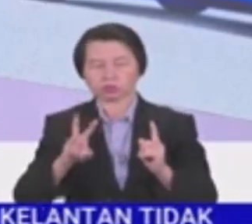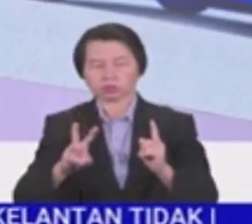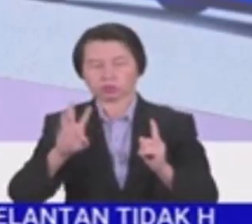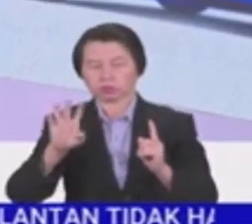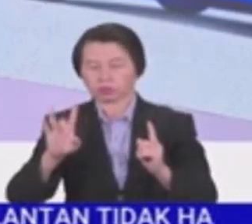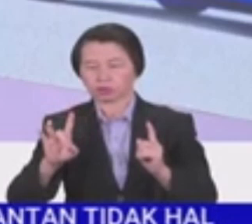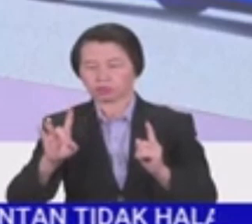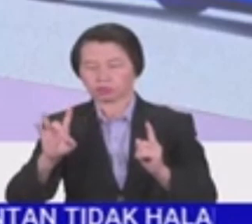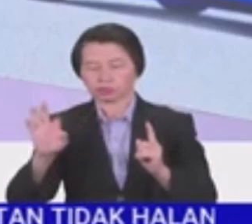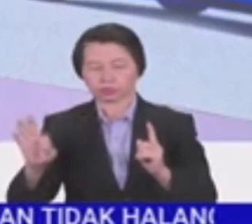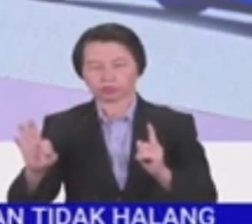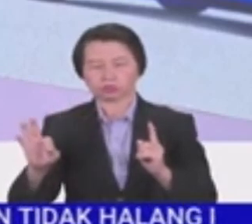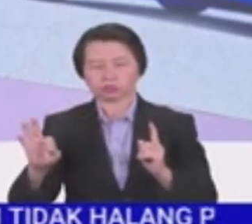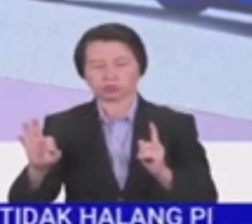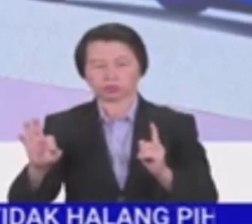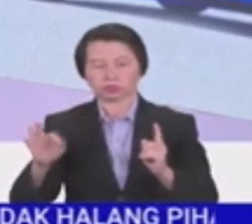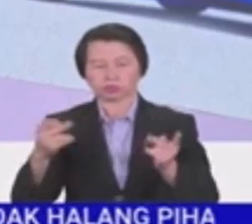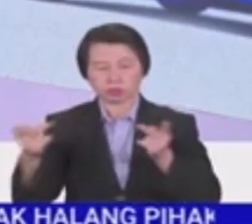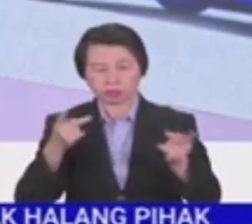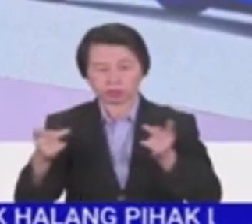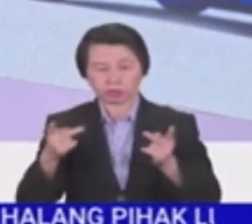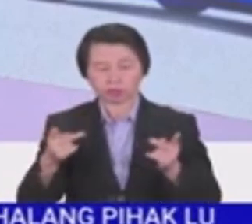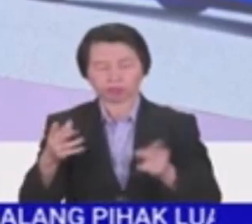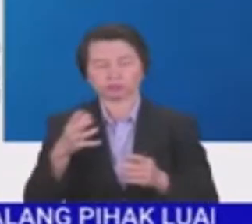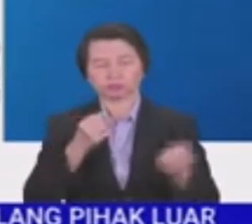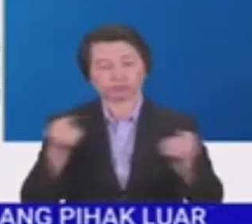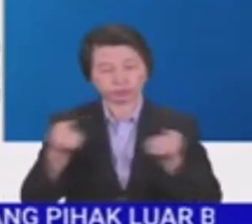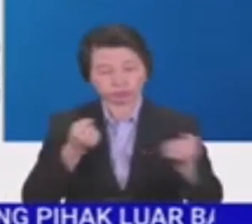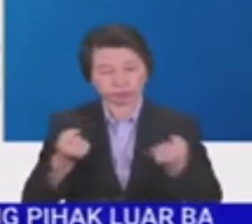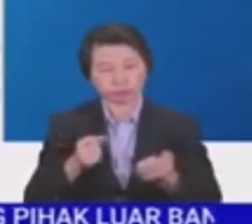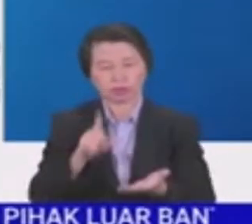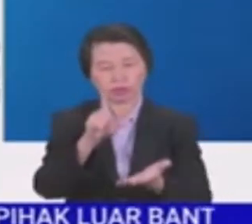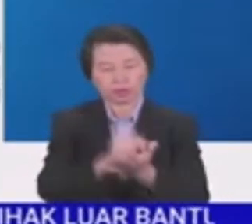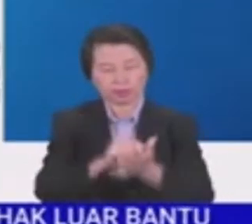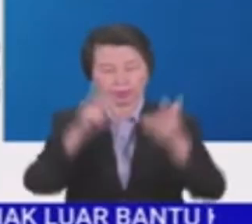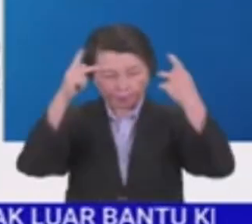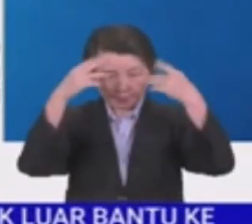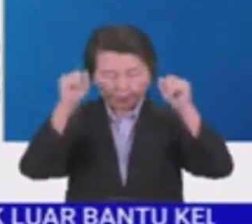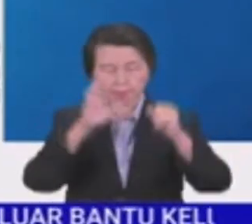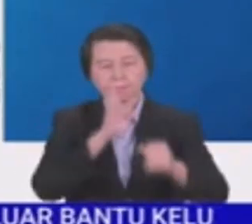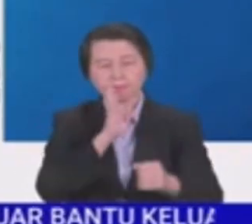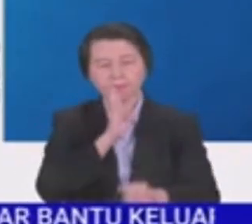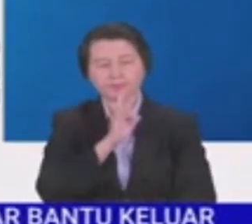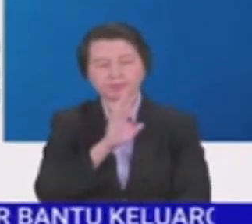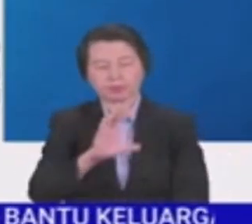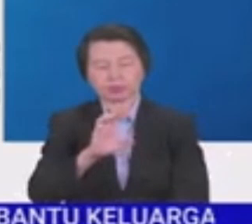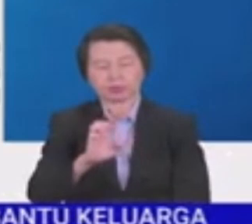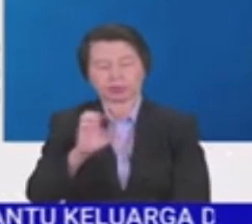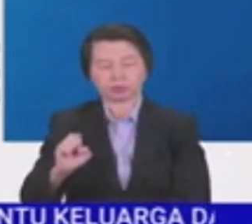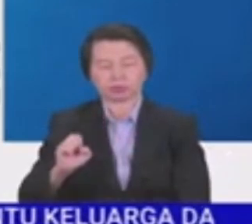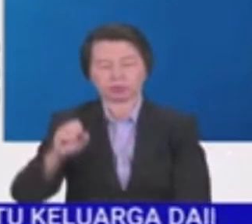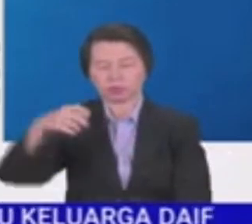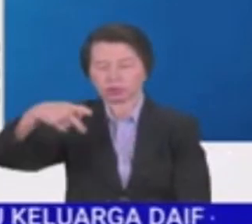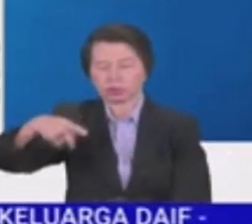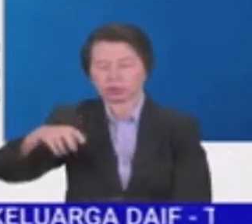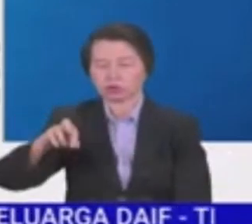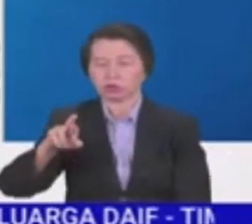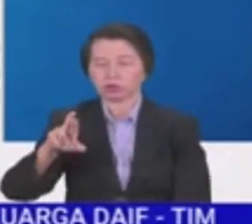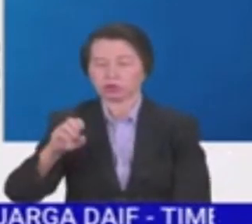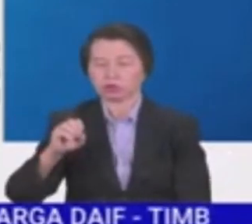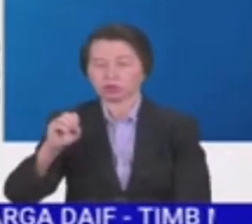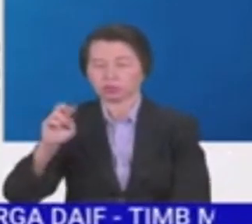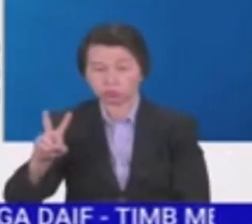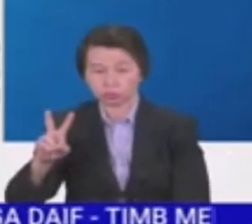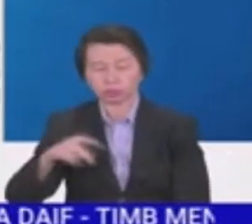140608 puluh sembilan punnet menerusi kenyataan videonya presiden dan ketua pegawai eksekutif RO2 dasrizal